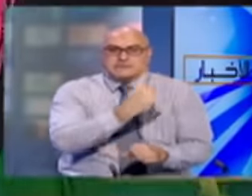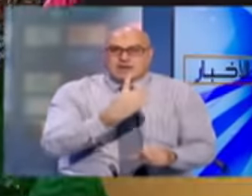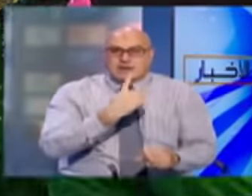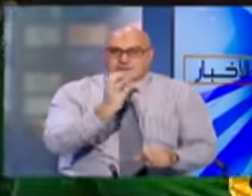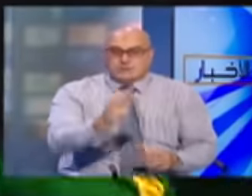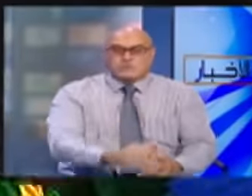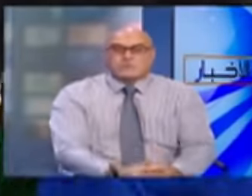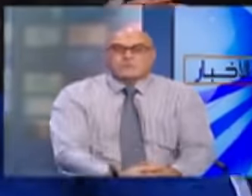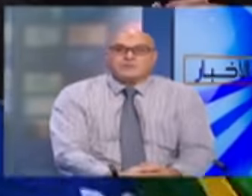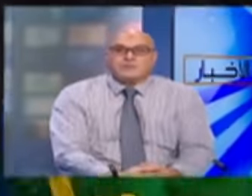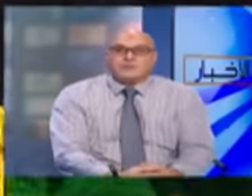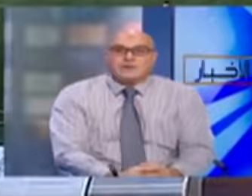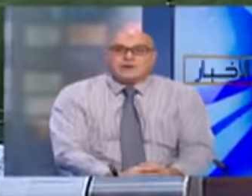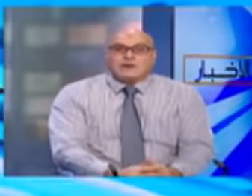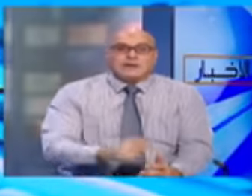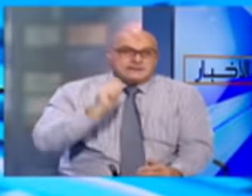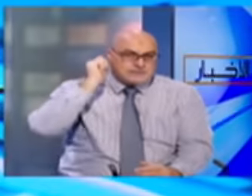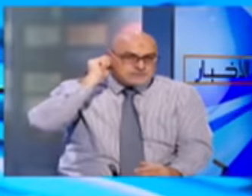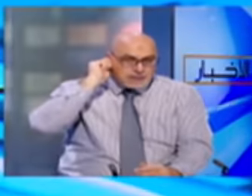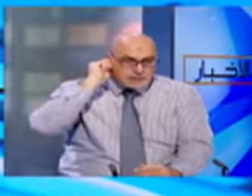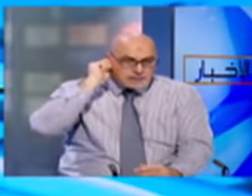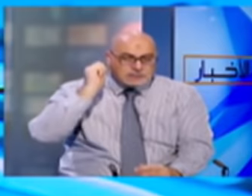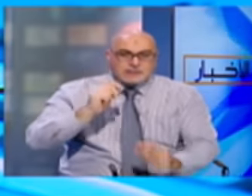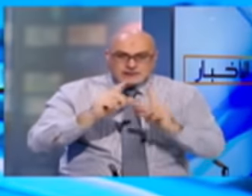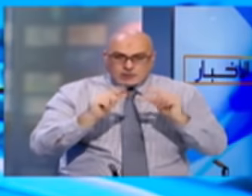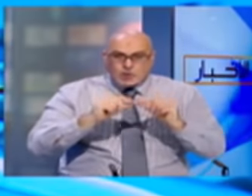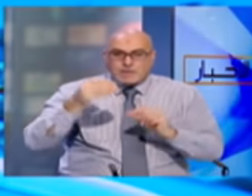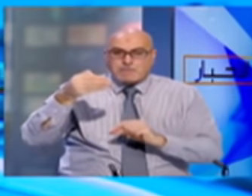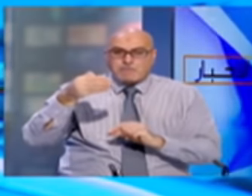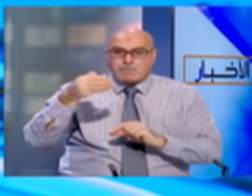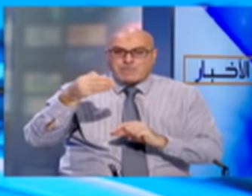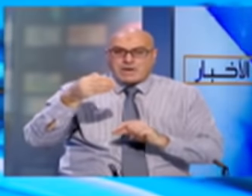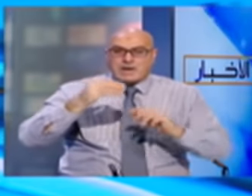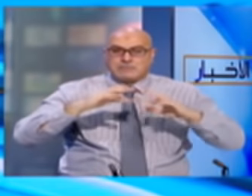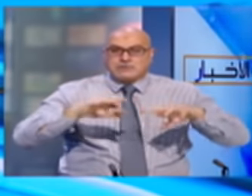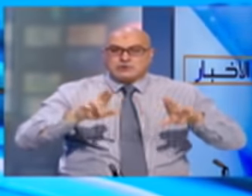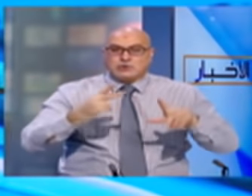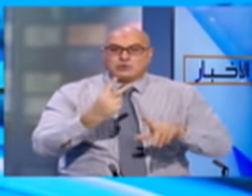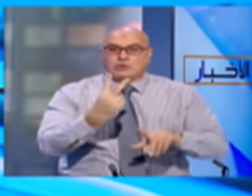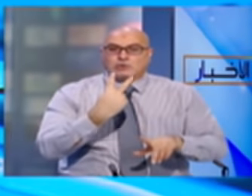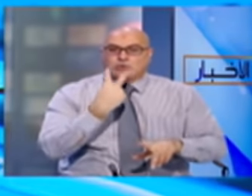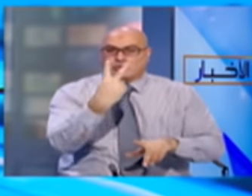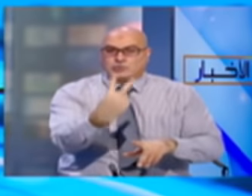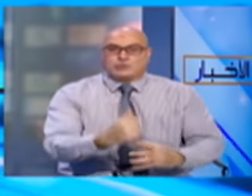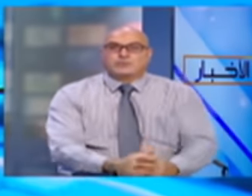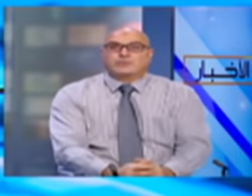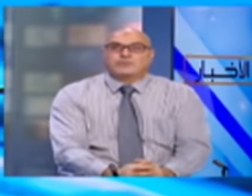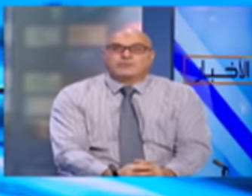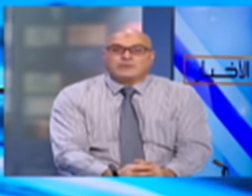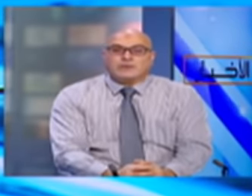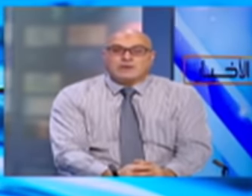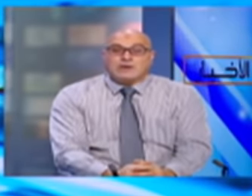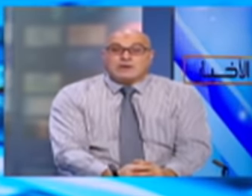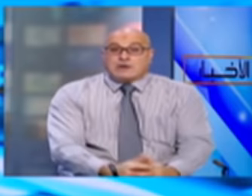نظيف، وافترق وداد تلمسان ونجم مجرى على وقع التعادل ب2 في كل شبكة. أما